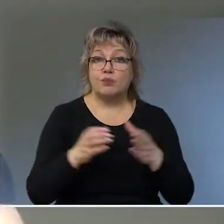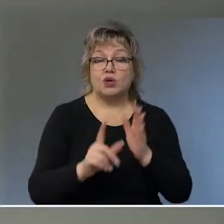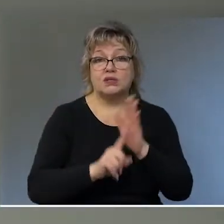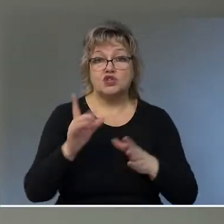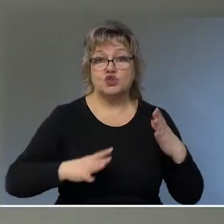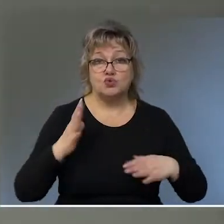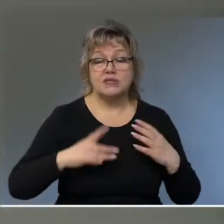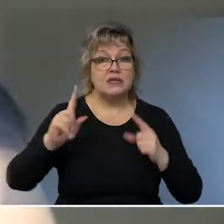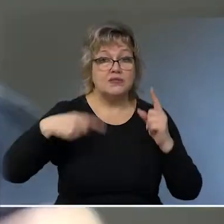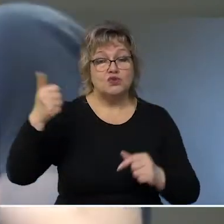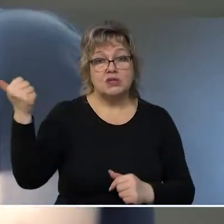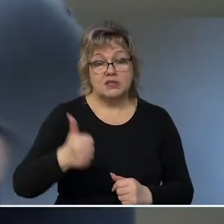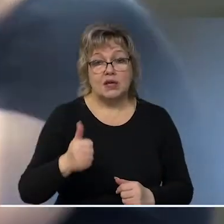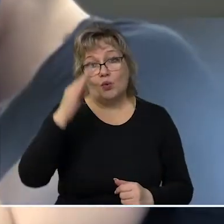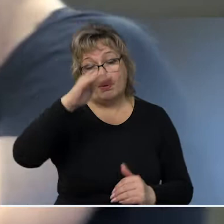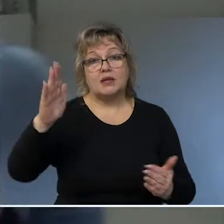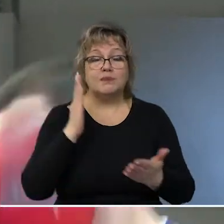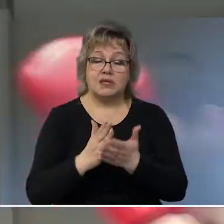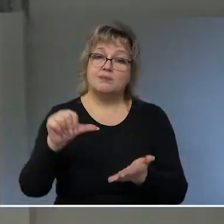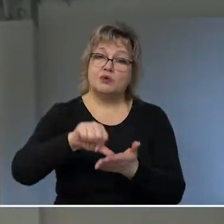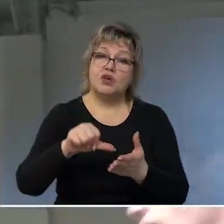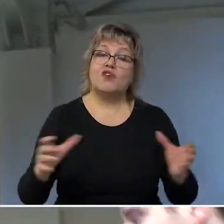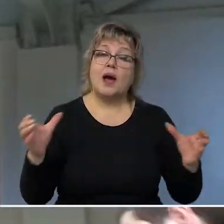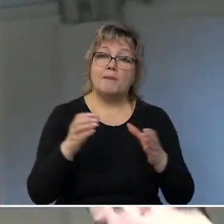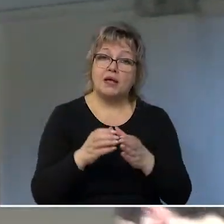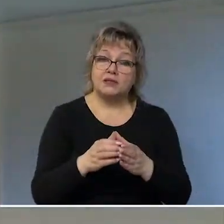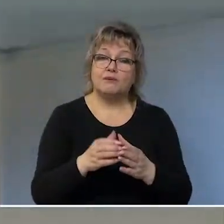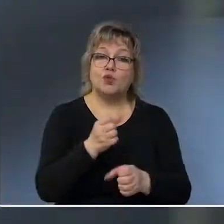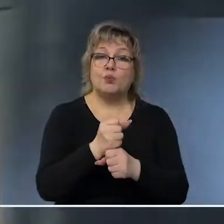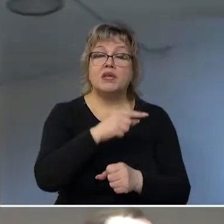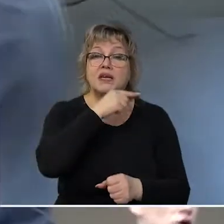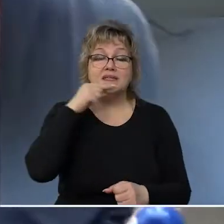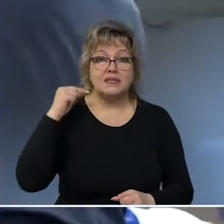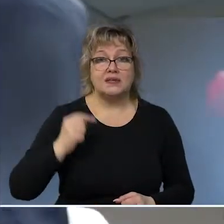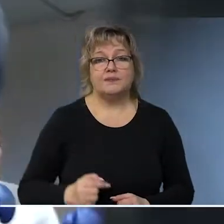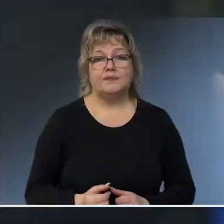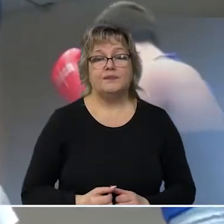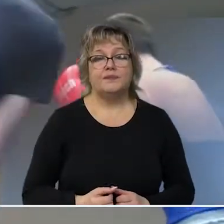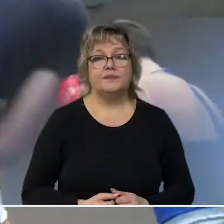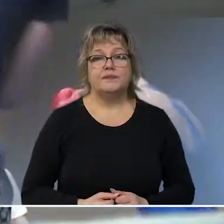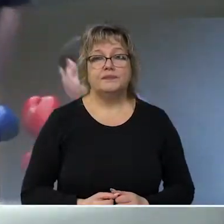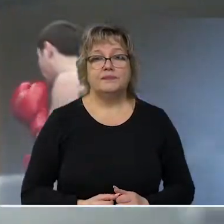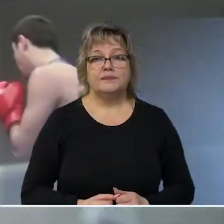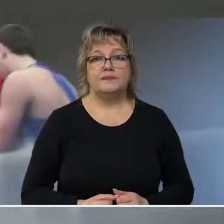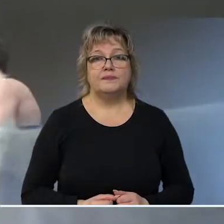Сбор начнутся на следующей неделе, и у парней есть шанс поучаствовать в командном Кубке России.